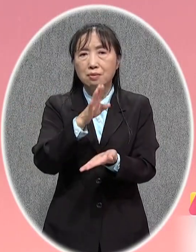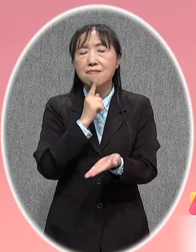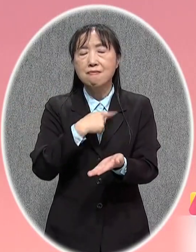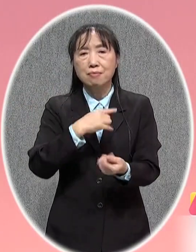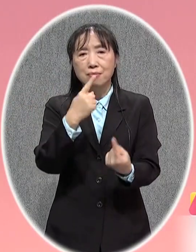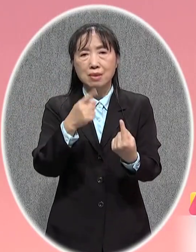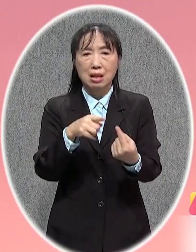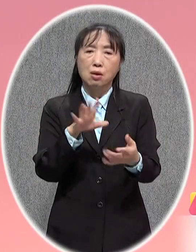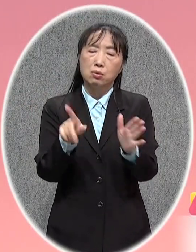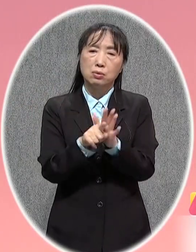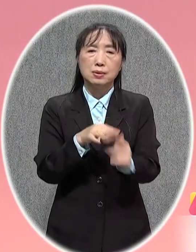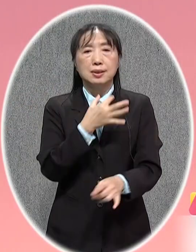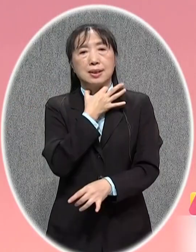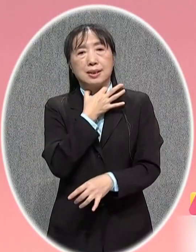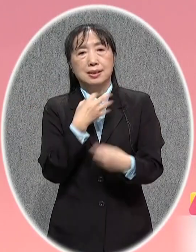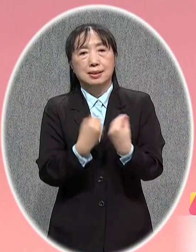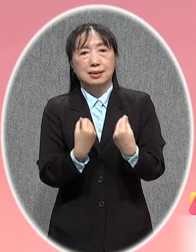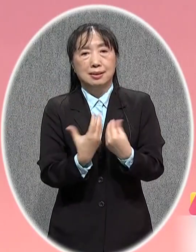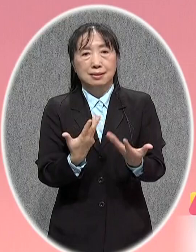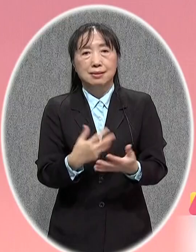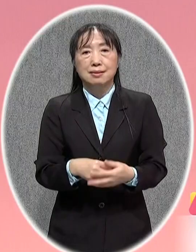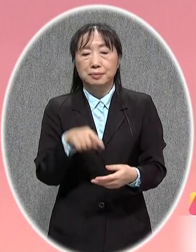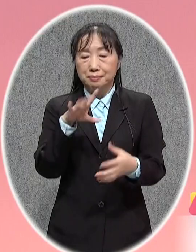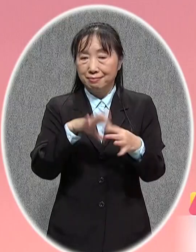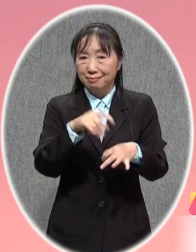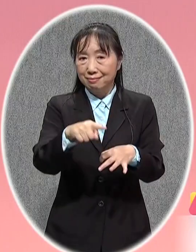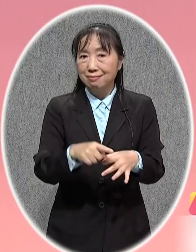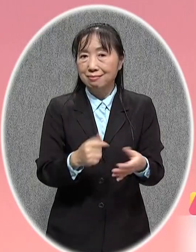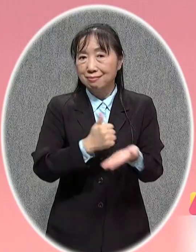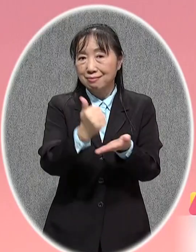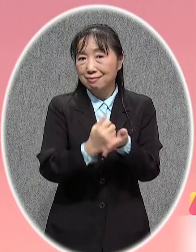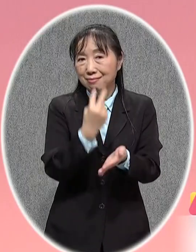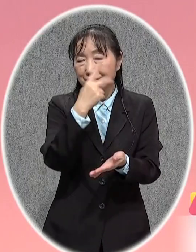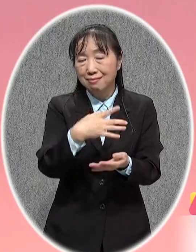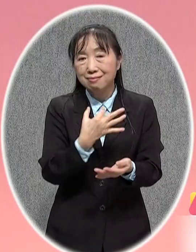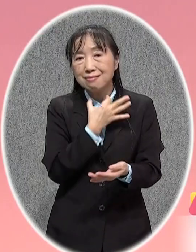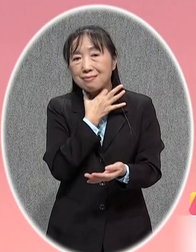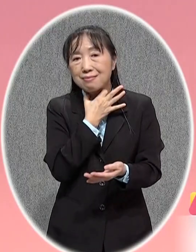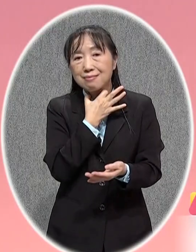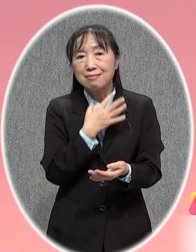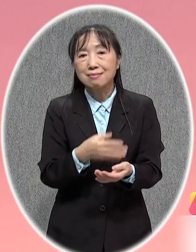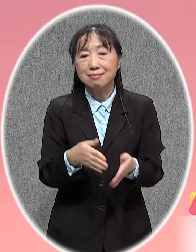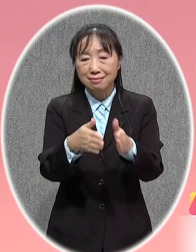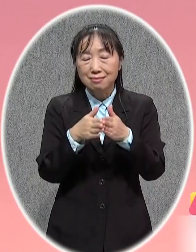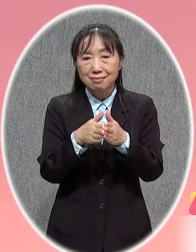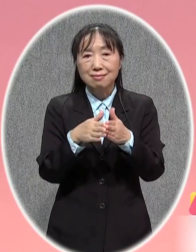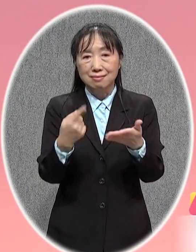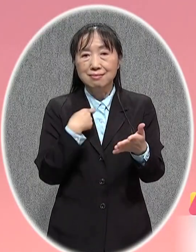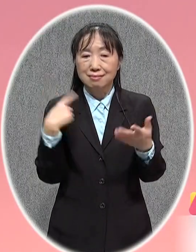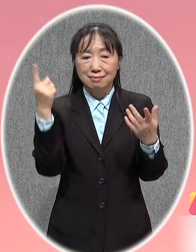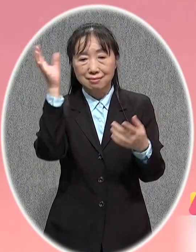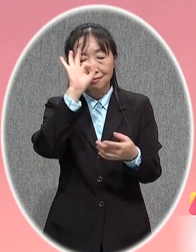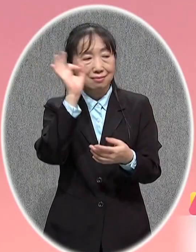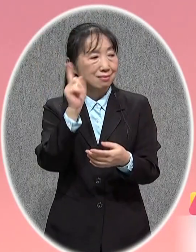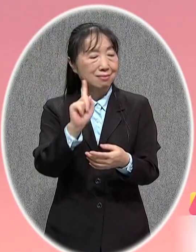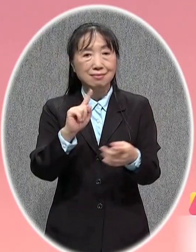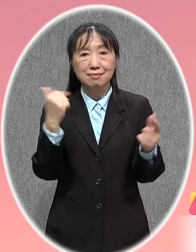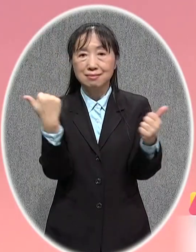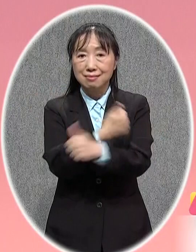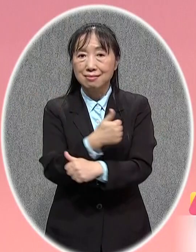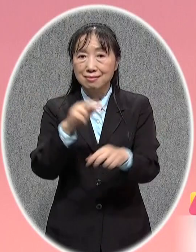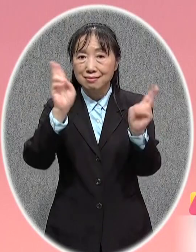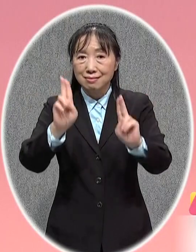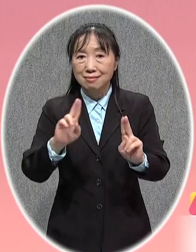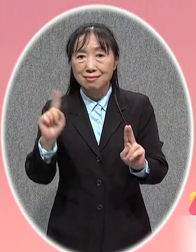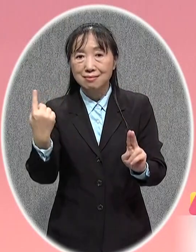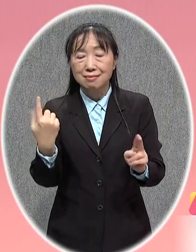迫。那如果今天因为供电窘迫而需要有找出替代电源的需求的